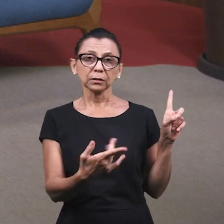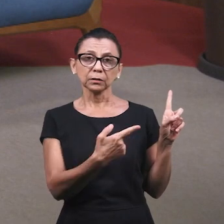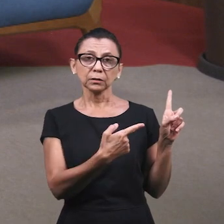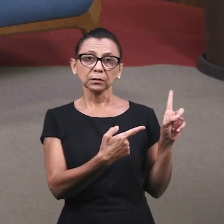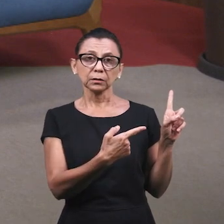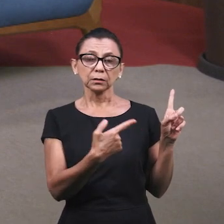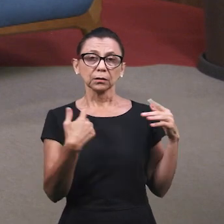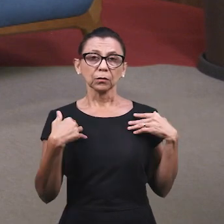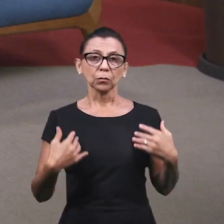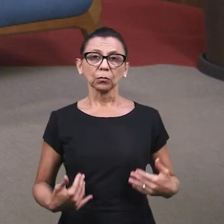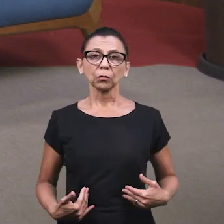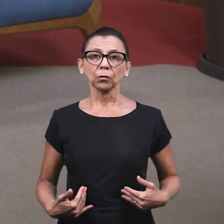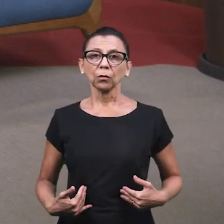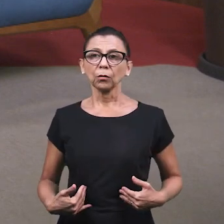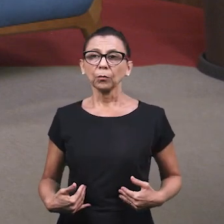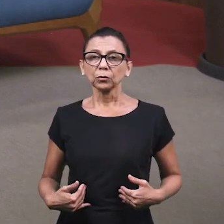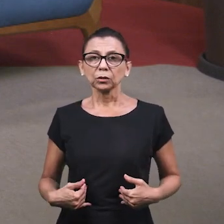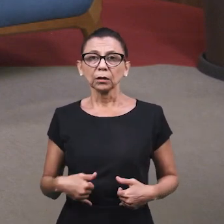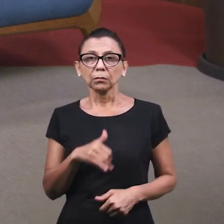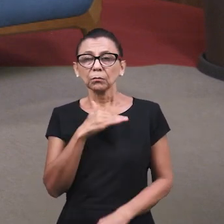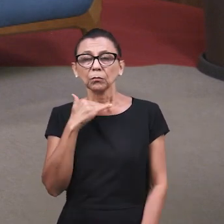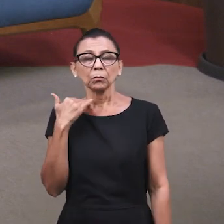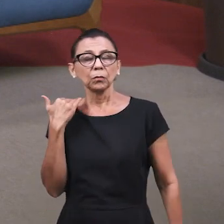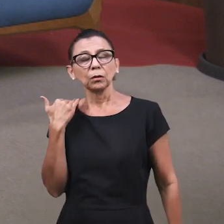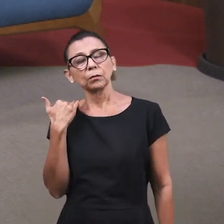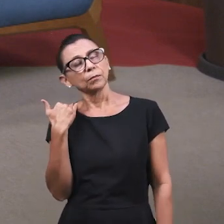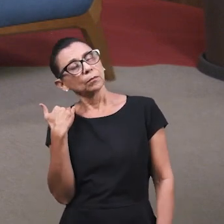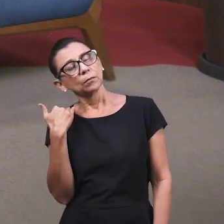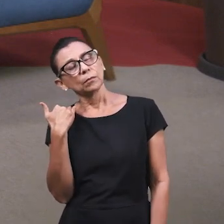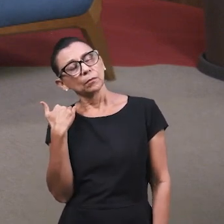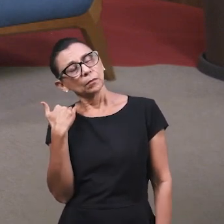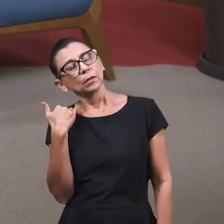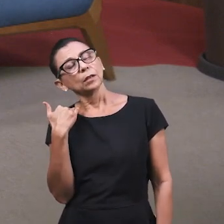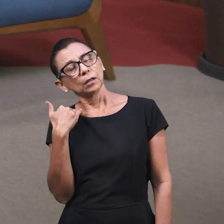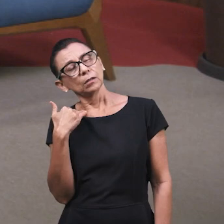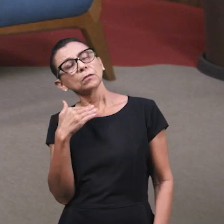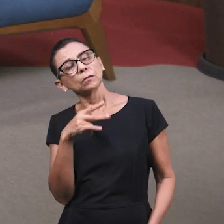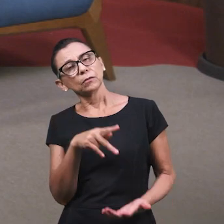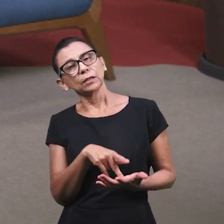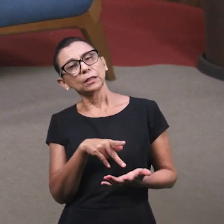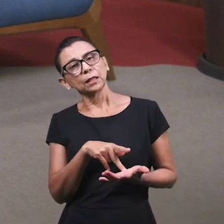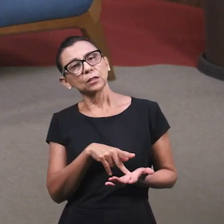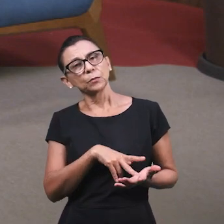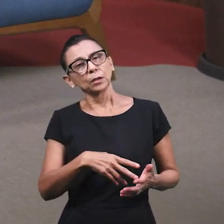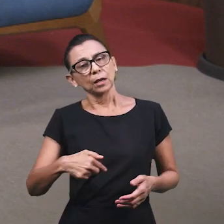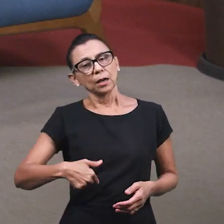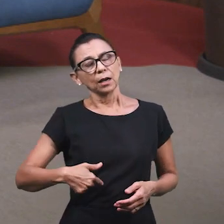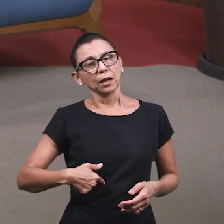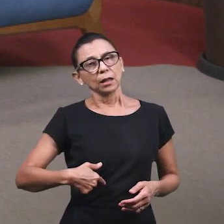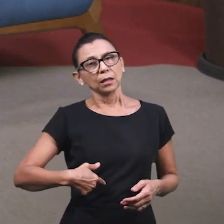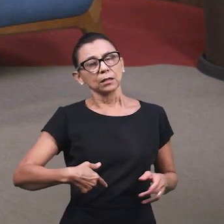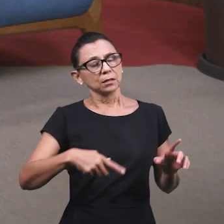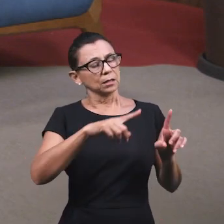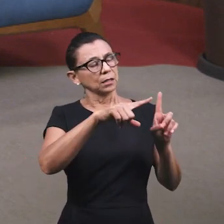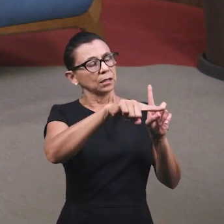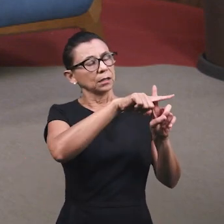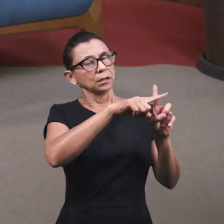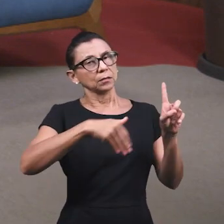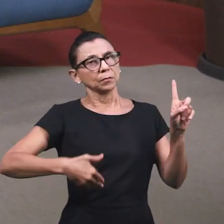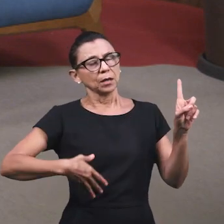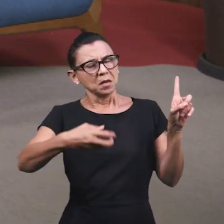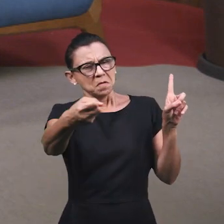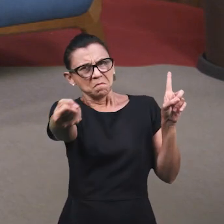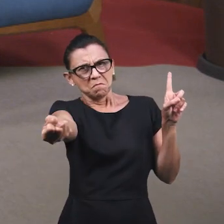preuve claire que ce corps était sans vie. Jésus est mort véritablement parce que la lance a été